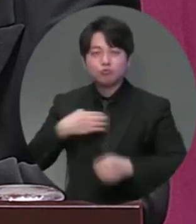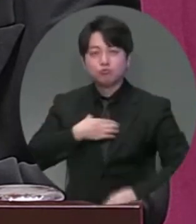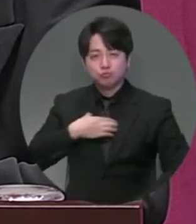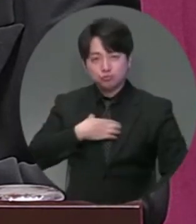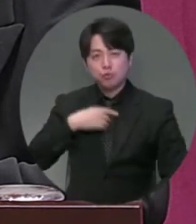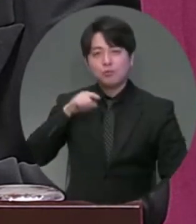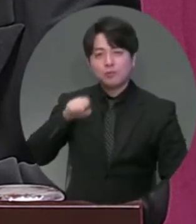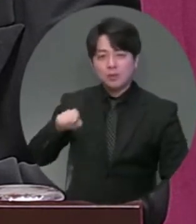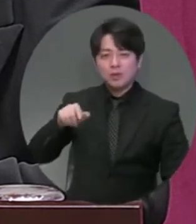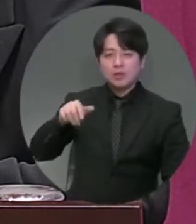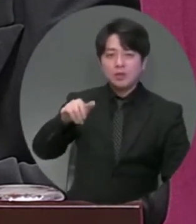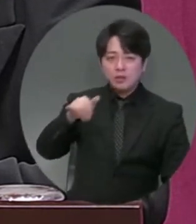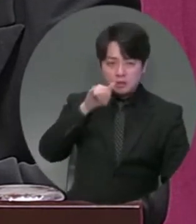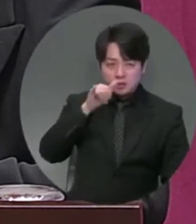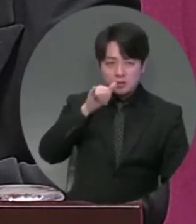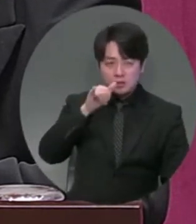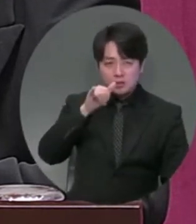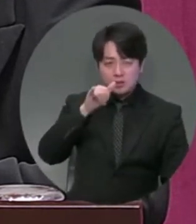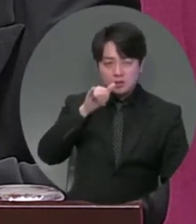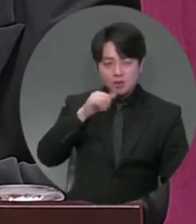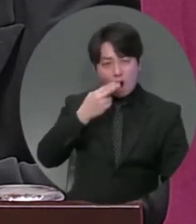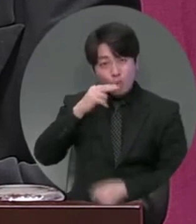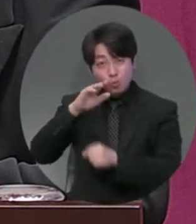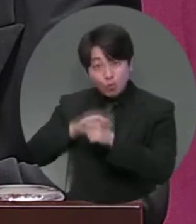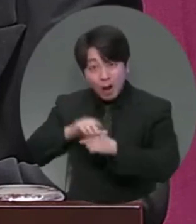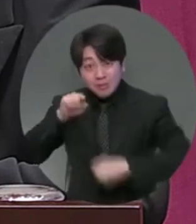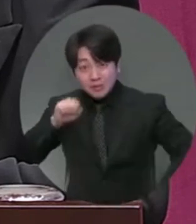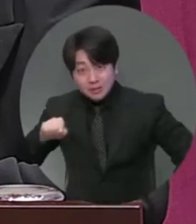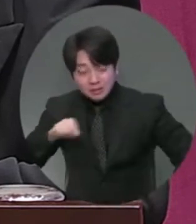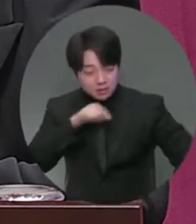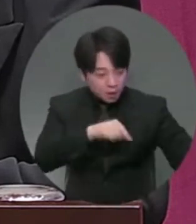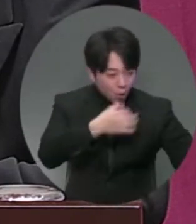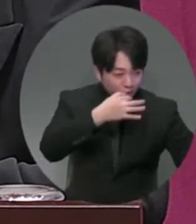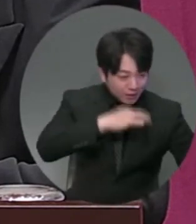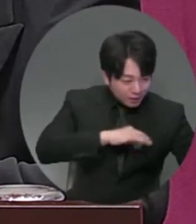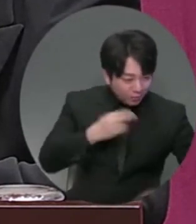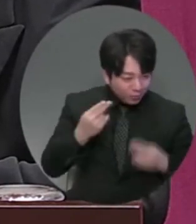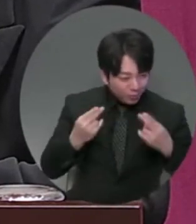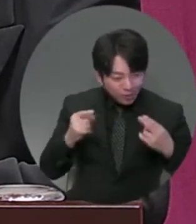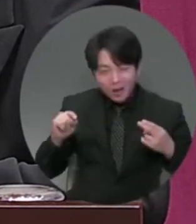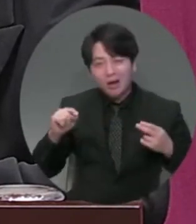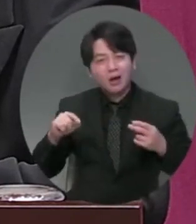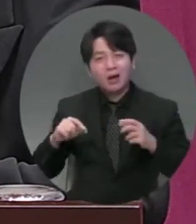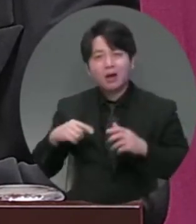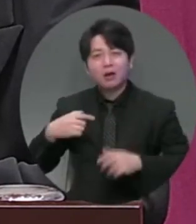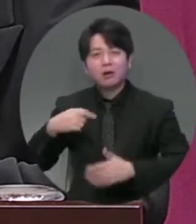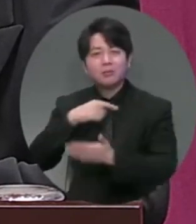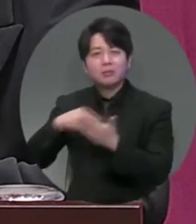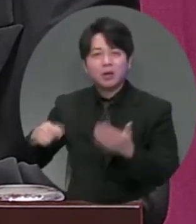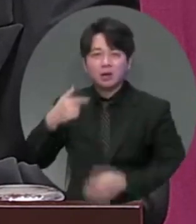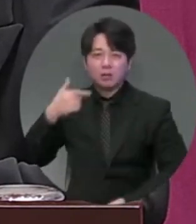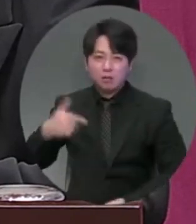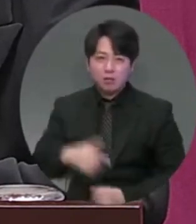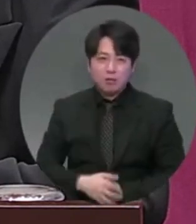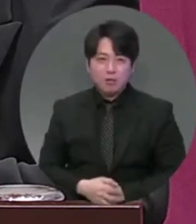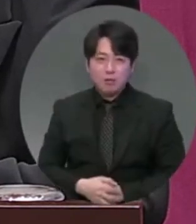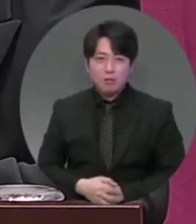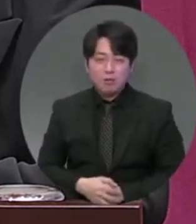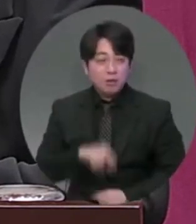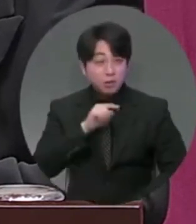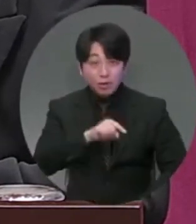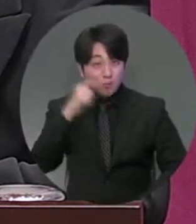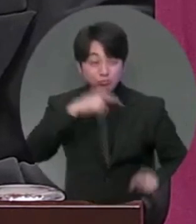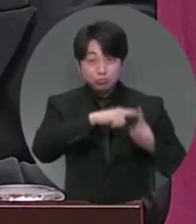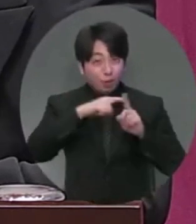이걸로 얻어지는 이익보다는 더 크지 않나라는게 제 생각입니다 특별히 제가 뭐 어떤 철학적인 이슈라든가 사회적인 안 된다 이런 뜻은